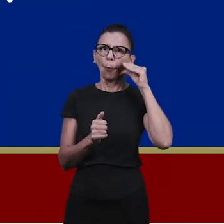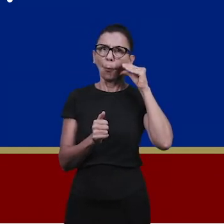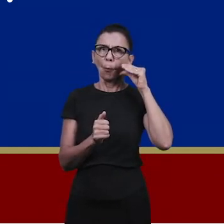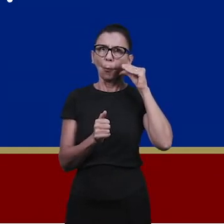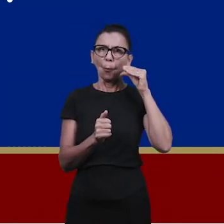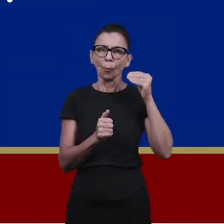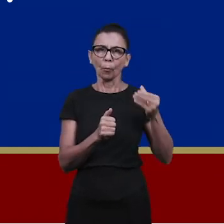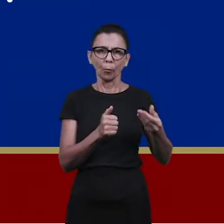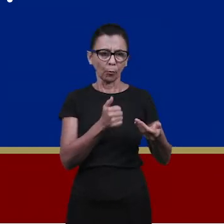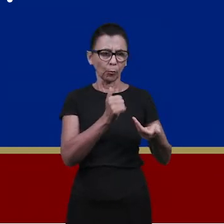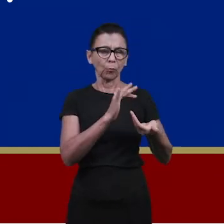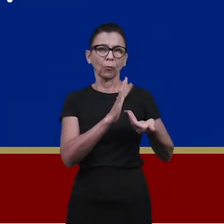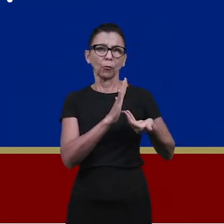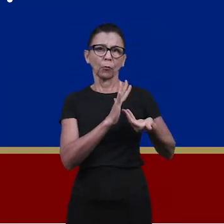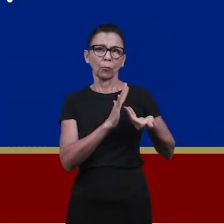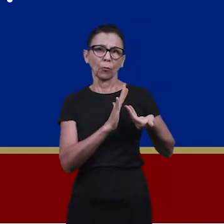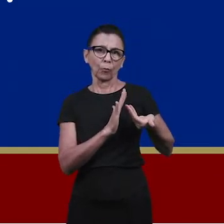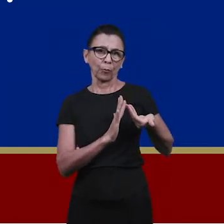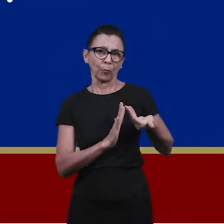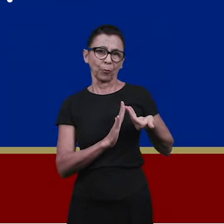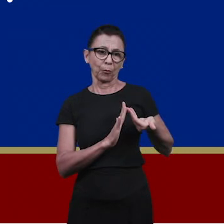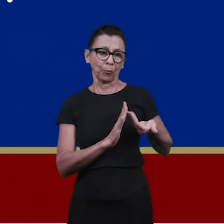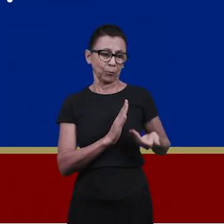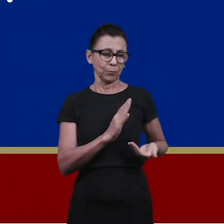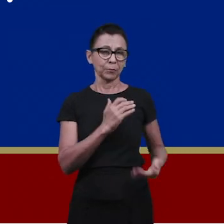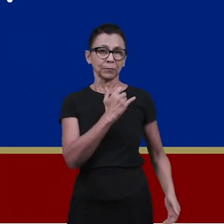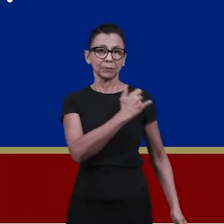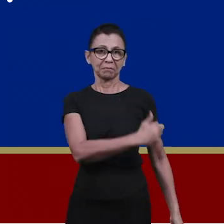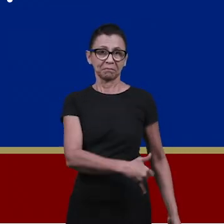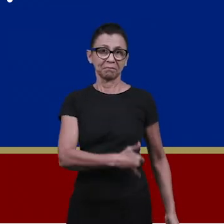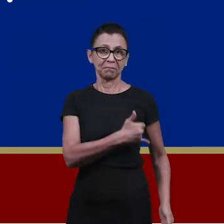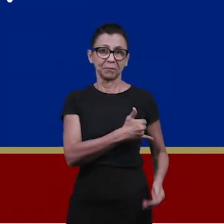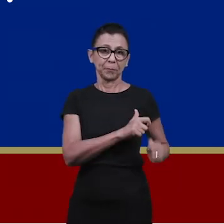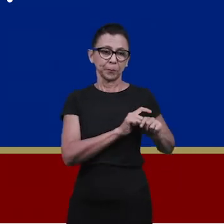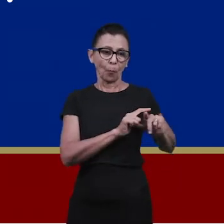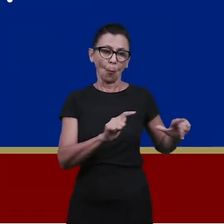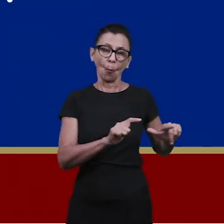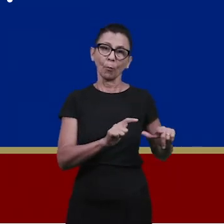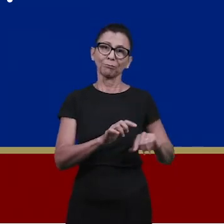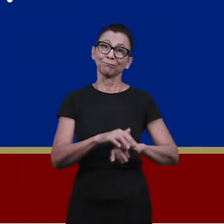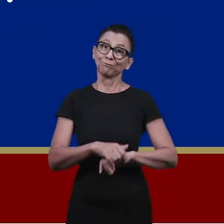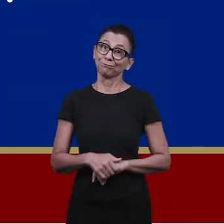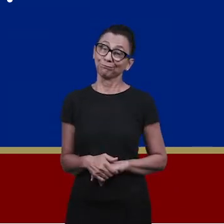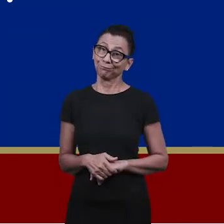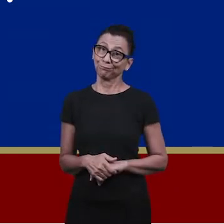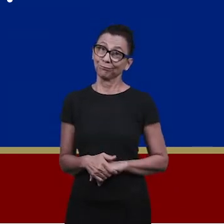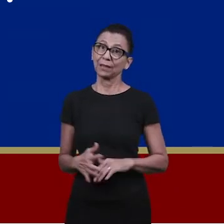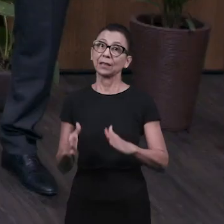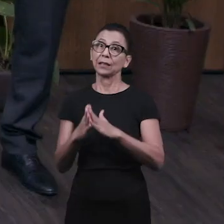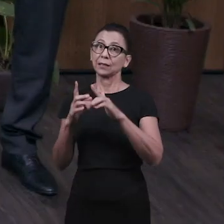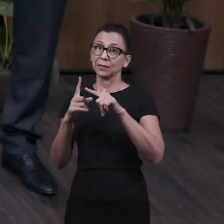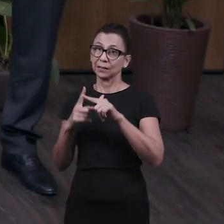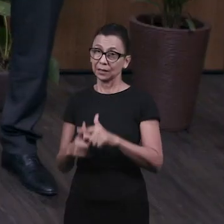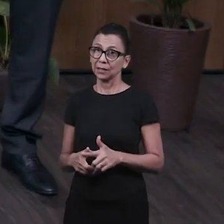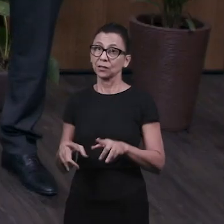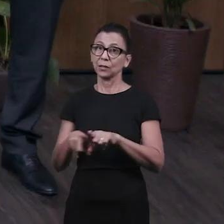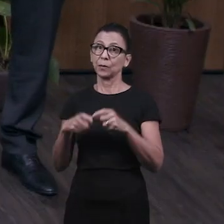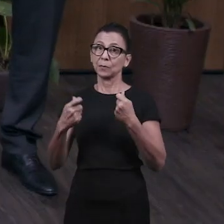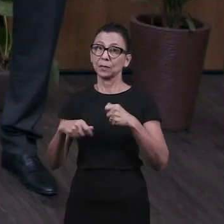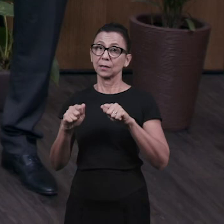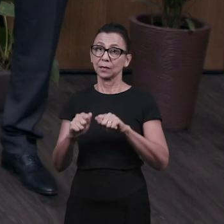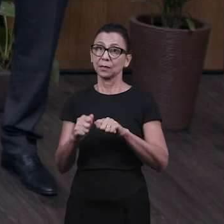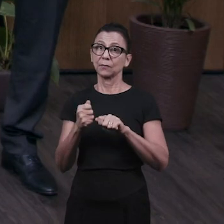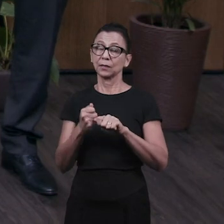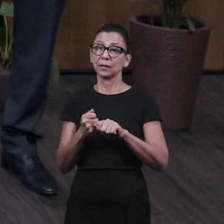il ne connaît ni le jour ni l'heure où le Seigneur Jésus viendra. La venue du